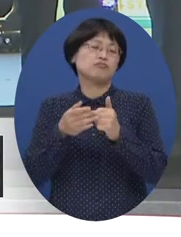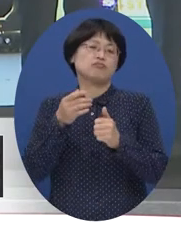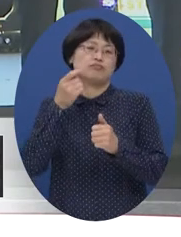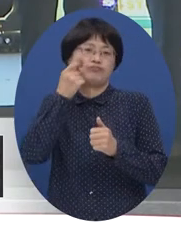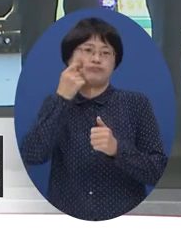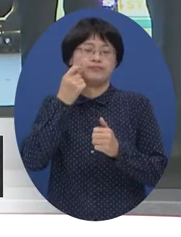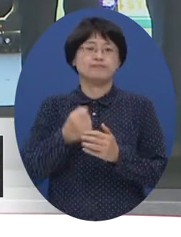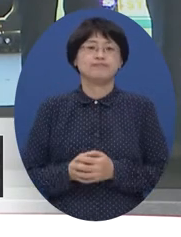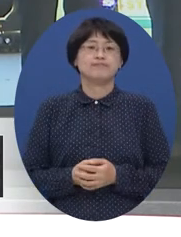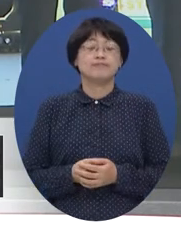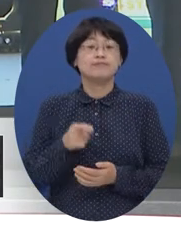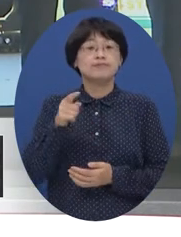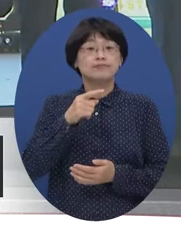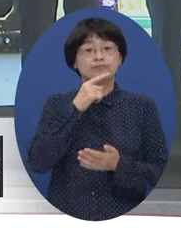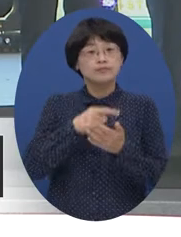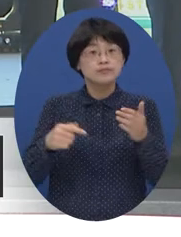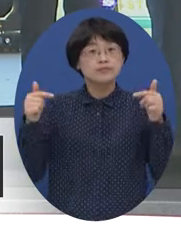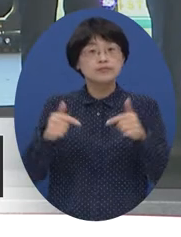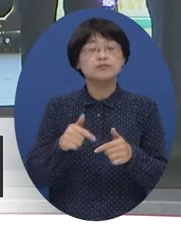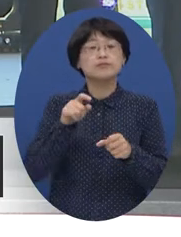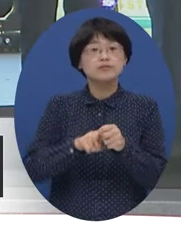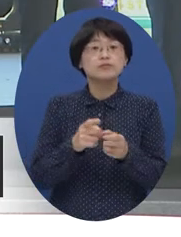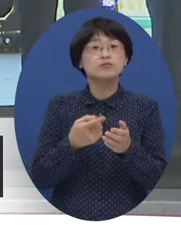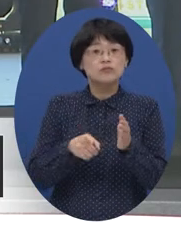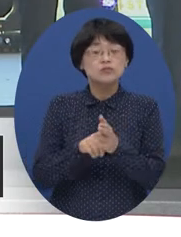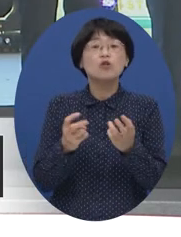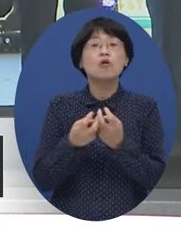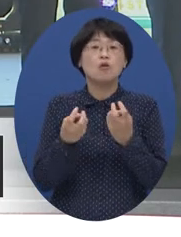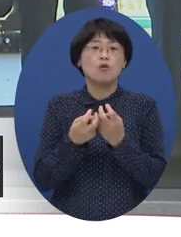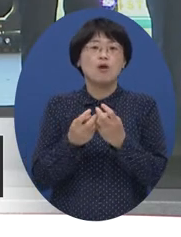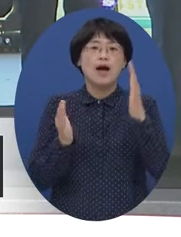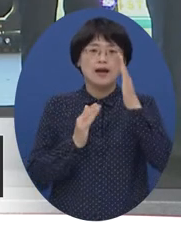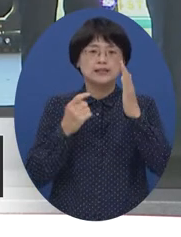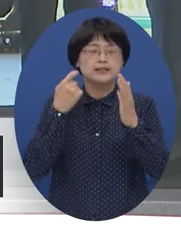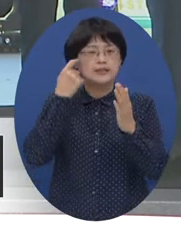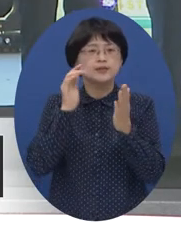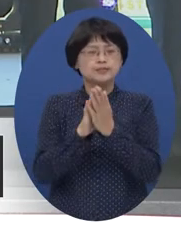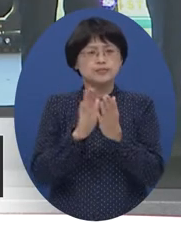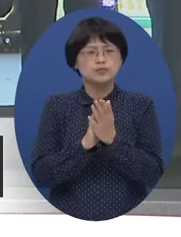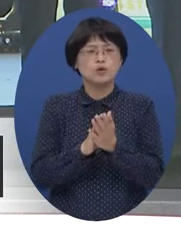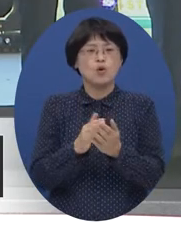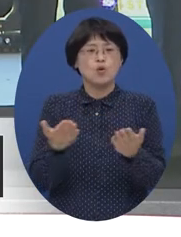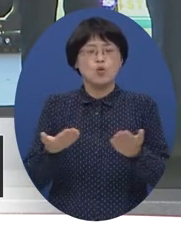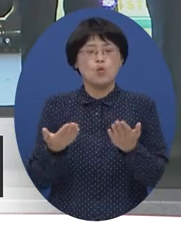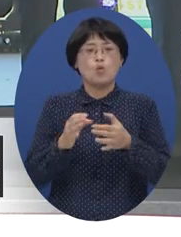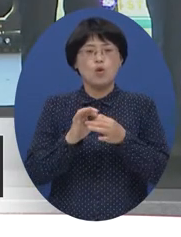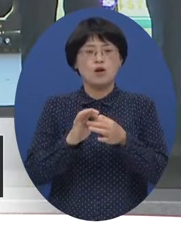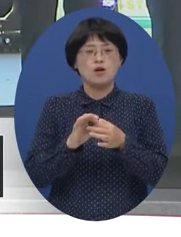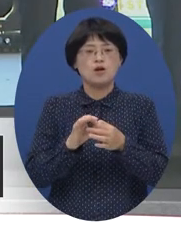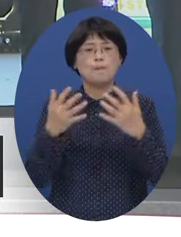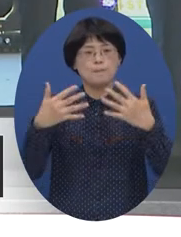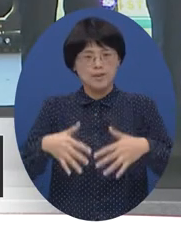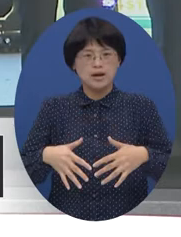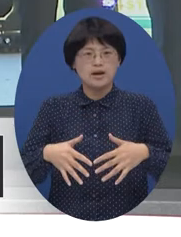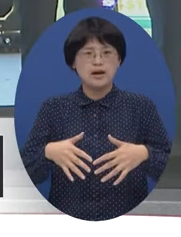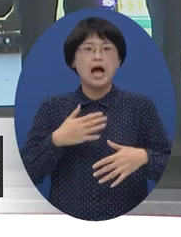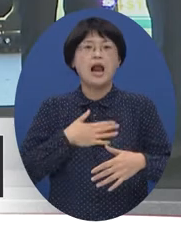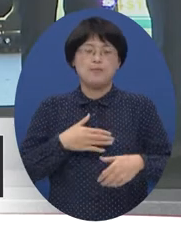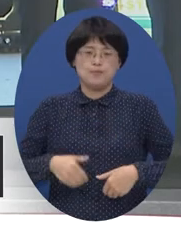있다는데요. 이런 피해를 줄이기 위해선 학생 스스로 노동 조건 같은 어렵지만 꼭 필요한 상식을 미리 알 필요가